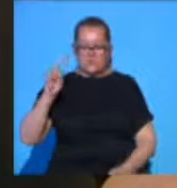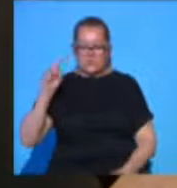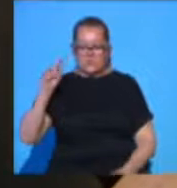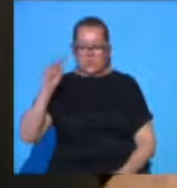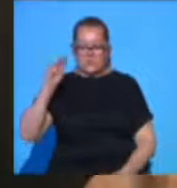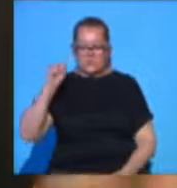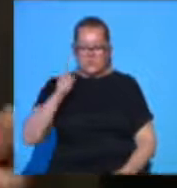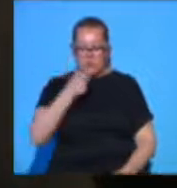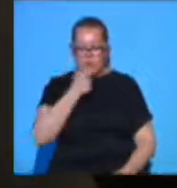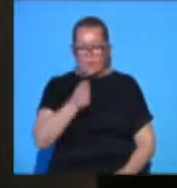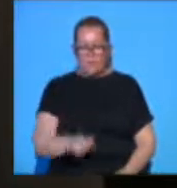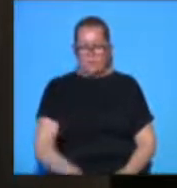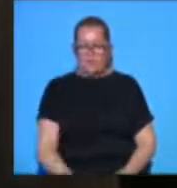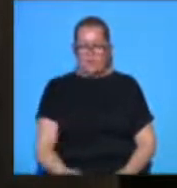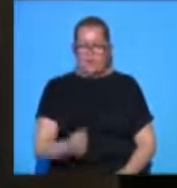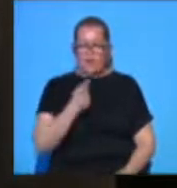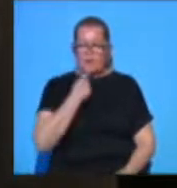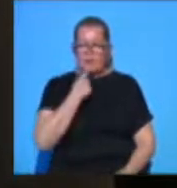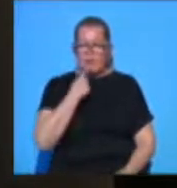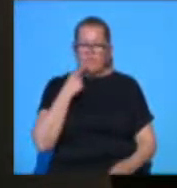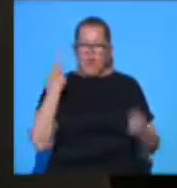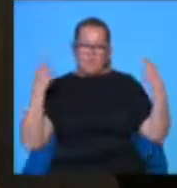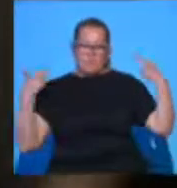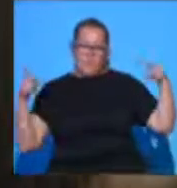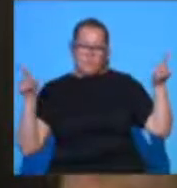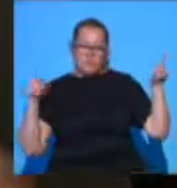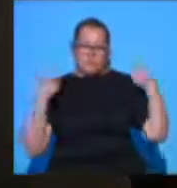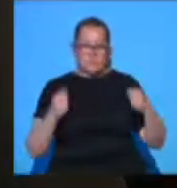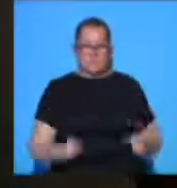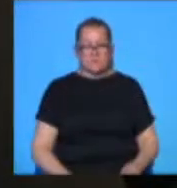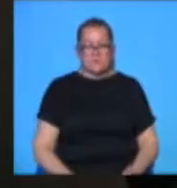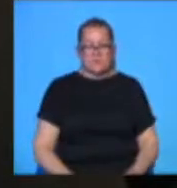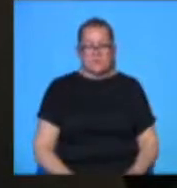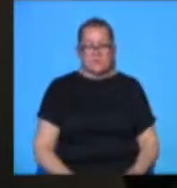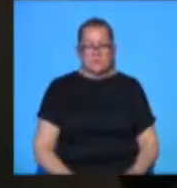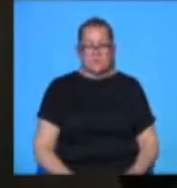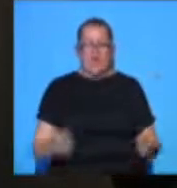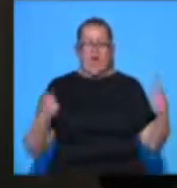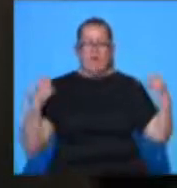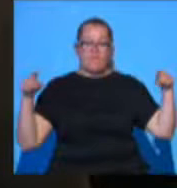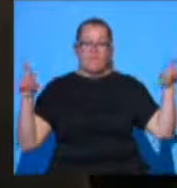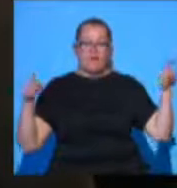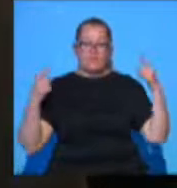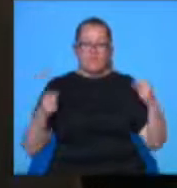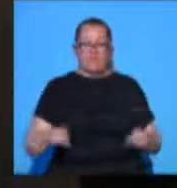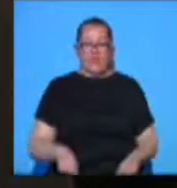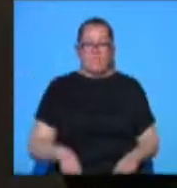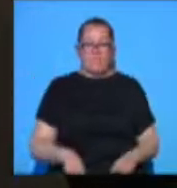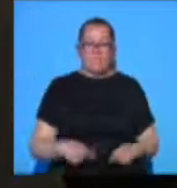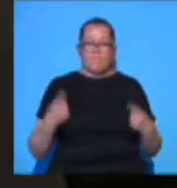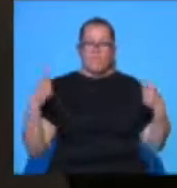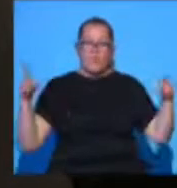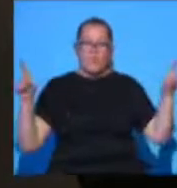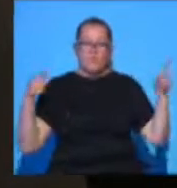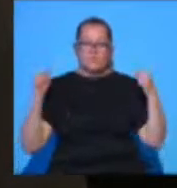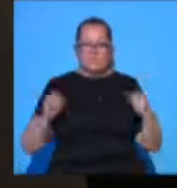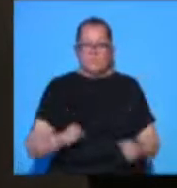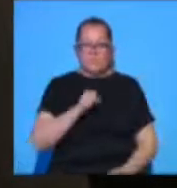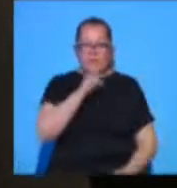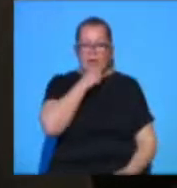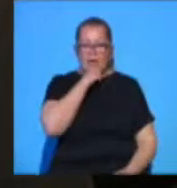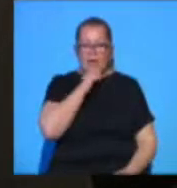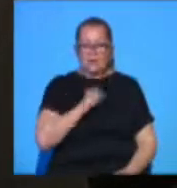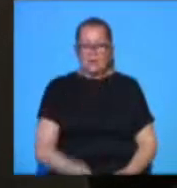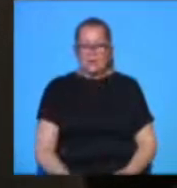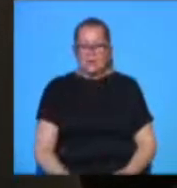asta mai înseamnă Craiova Muzicală Craiova, un festival de muzică care este mai bătrân decât festivalul nostru de Shakespeare.